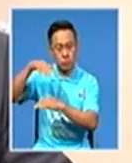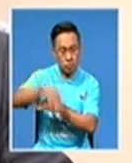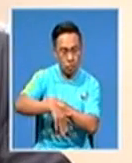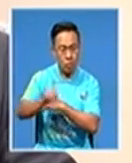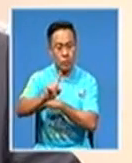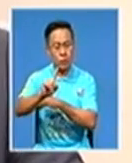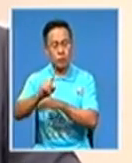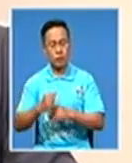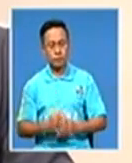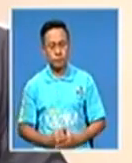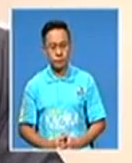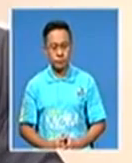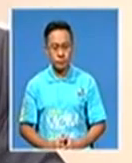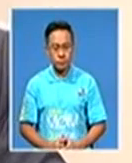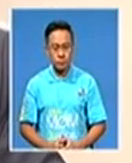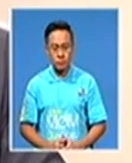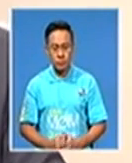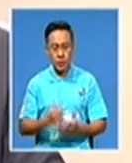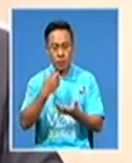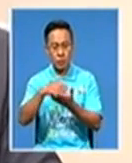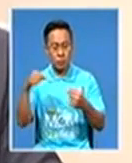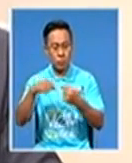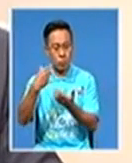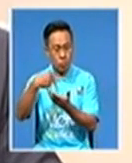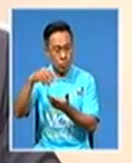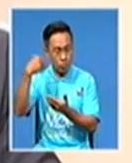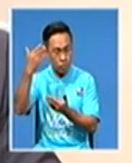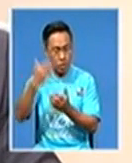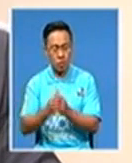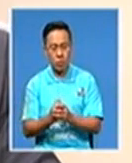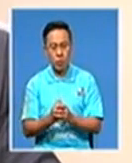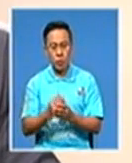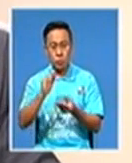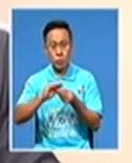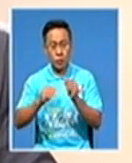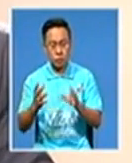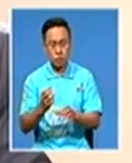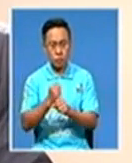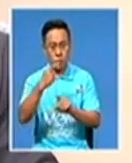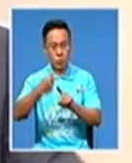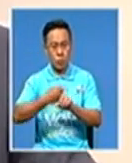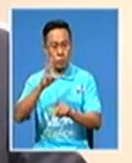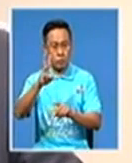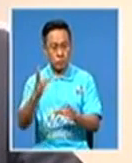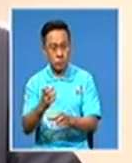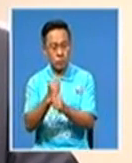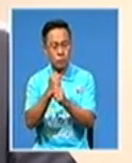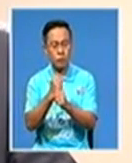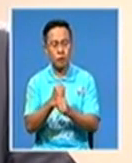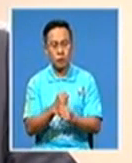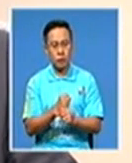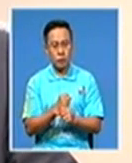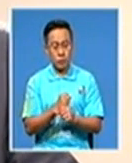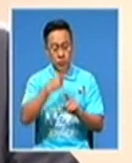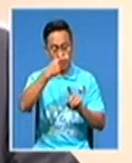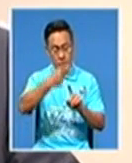อย่างไรนะครับก็อยากจะเล่าให้ฟังนิดนึงว่าผมเอาตัวเลข6เดือนมาให้ดูนะฮะว่าใน6เดือน